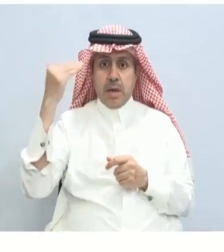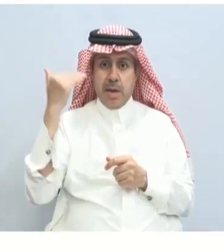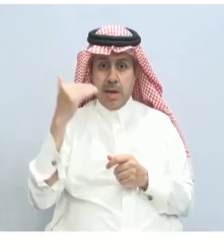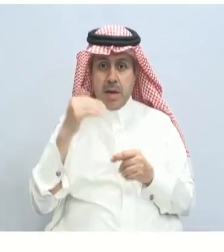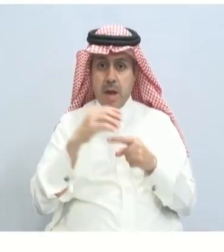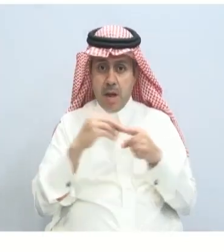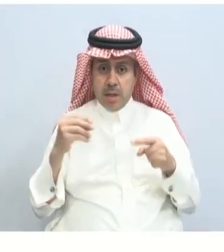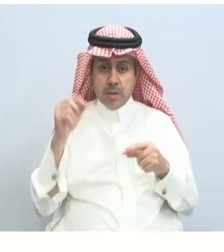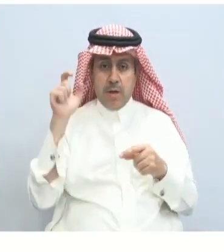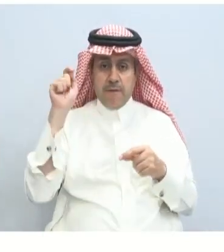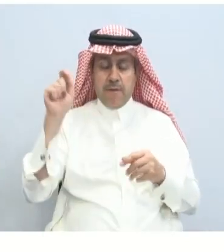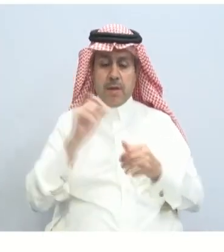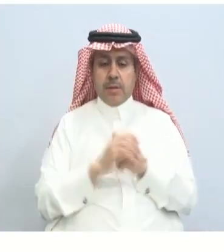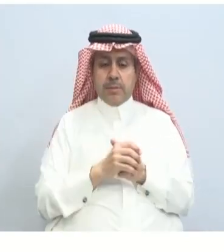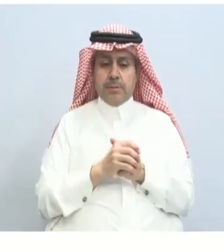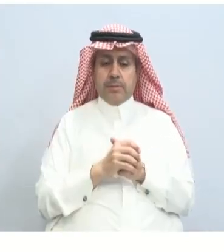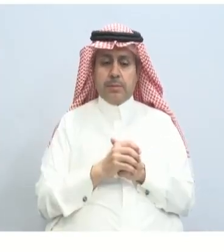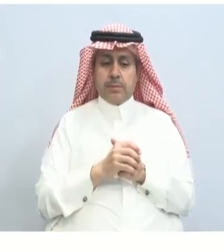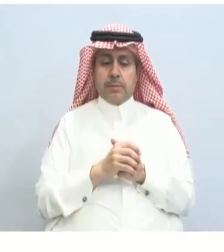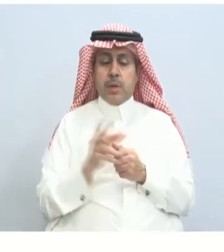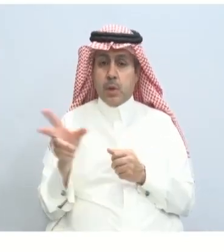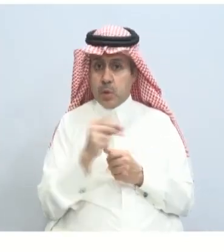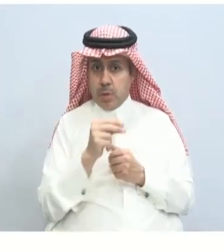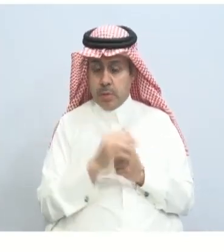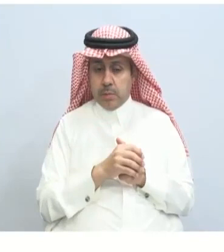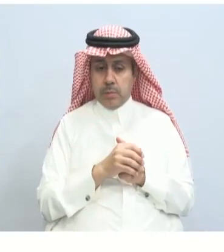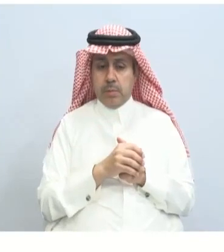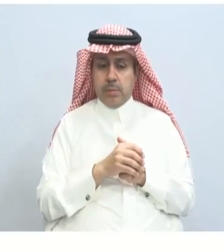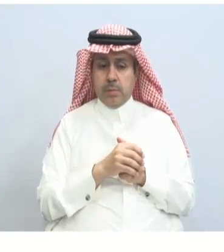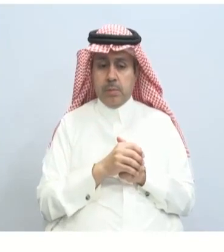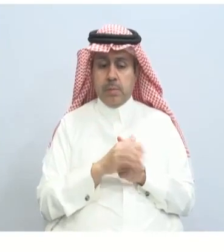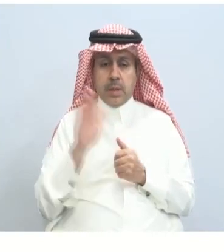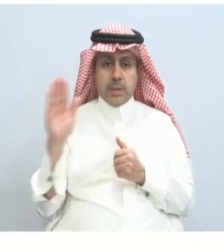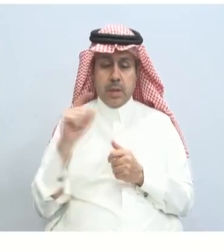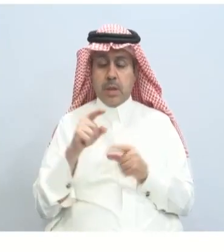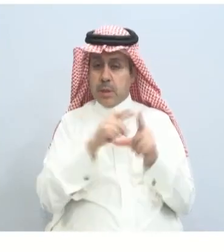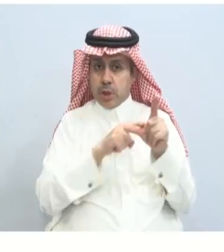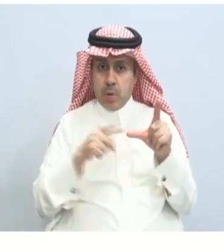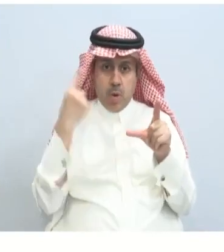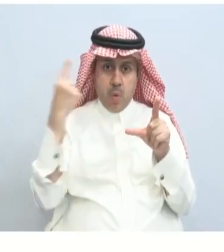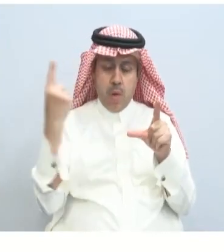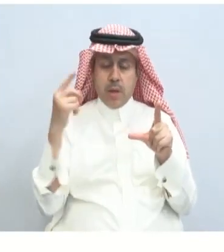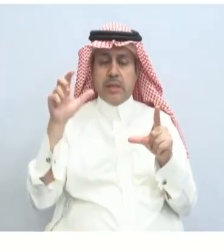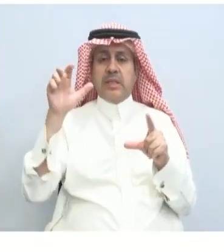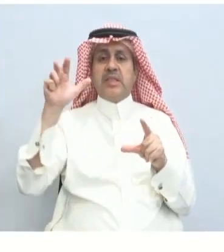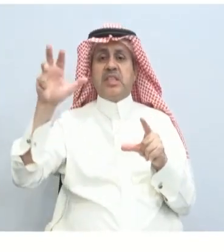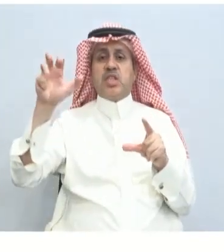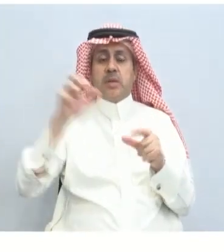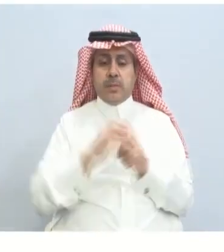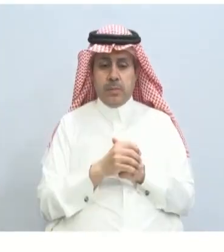ثيتا ناقصا يتا وش تساوي نقول ساين الزاويه الاولى اللي هي 90 في